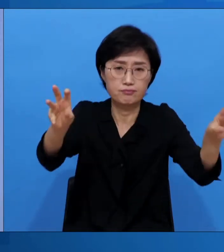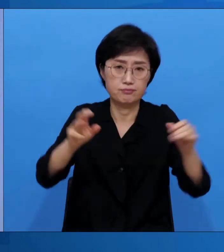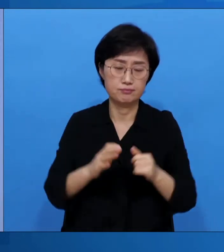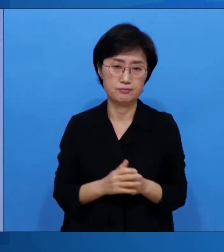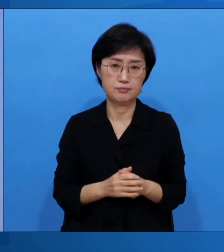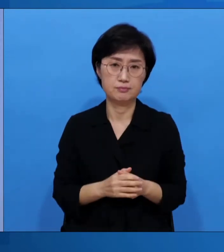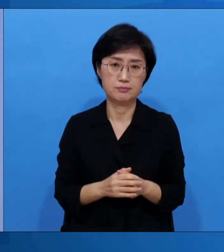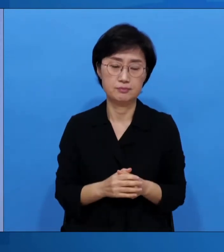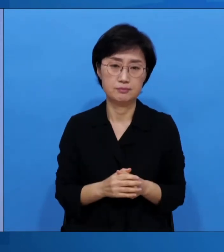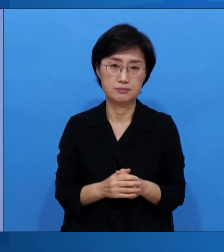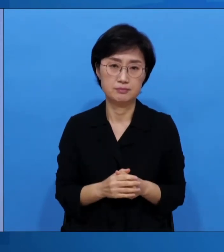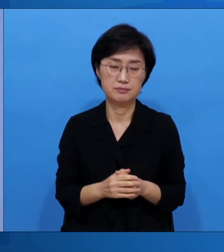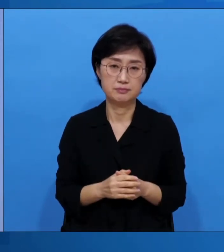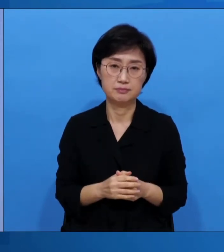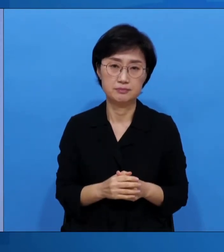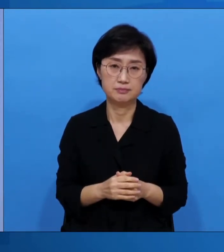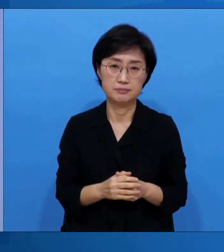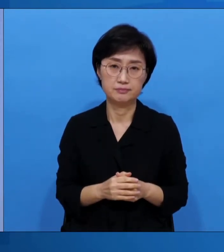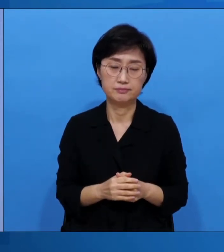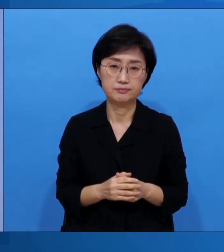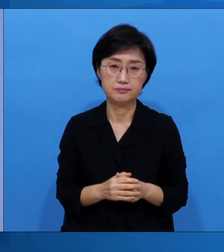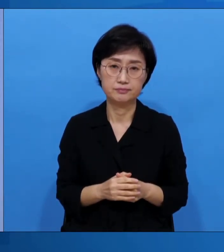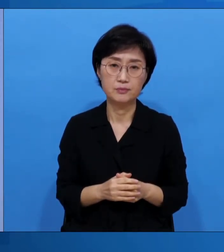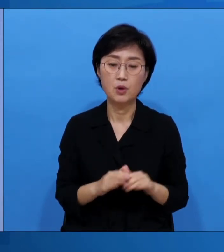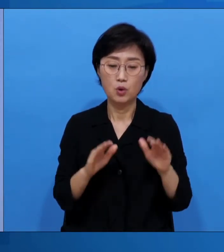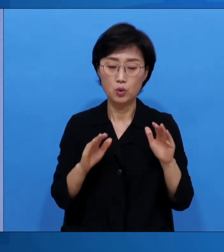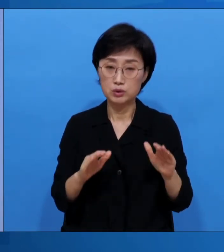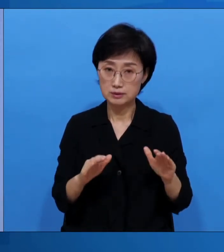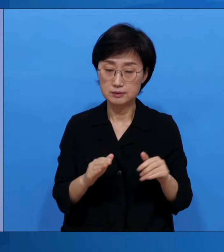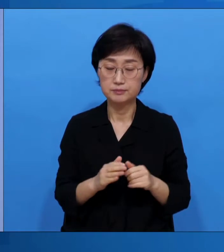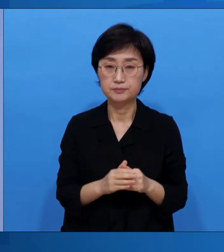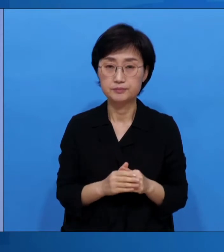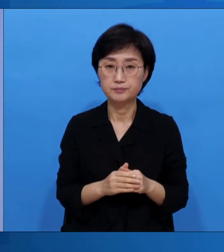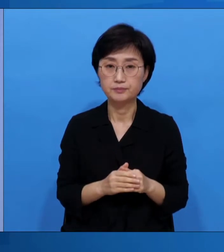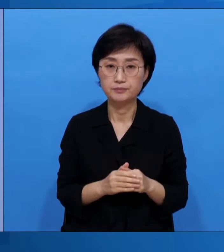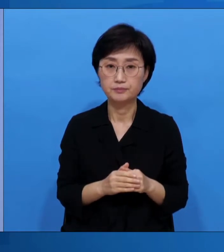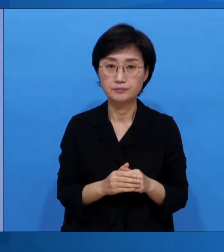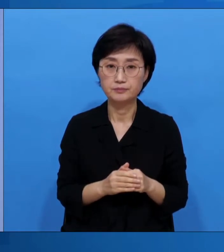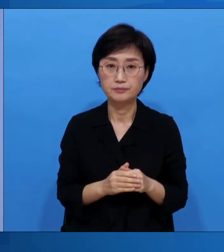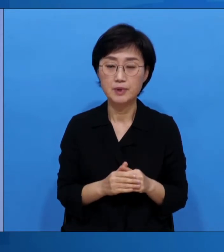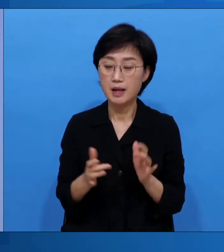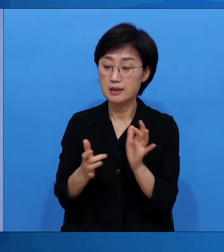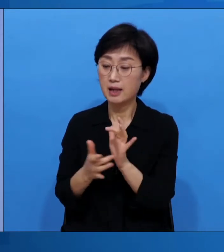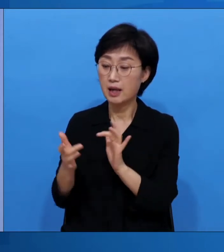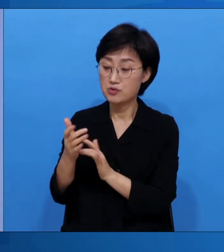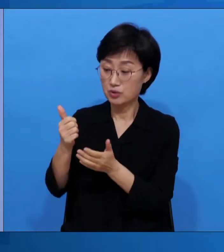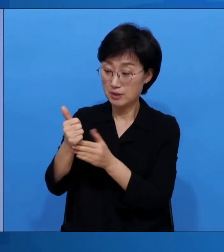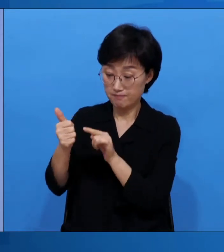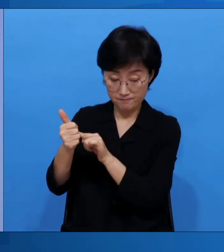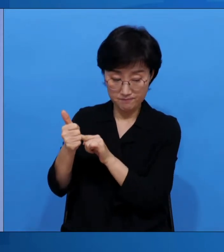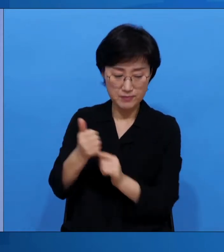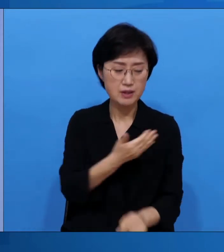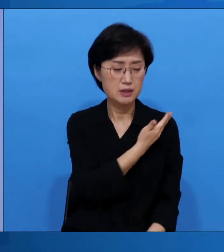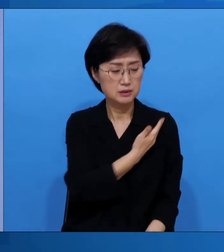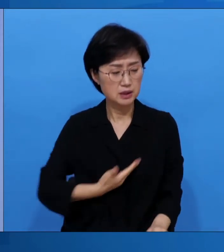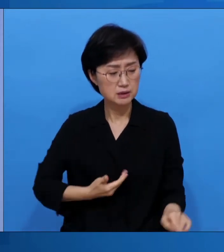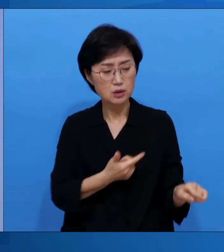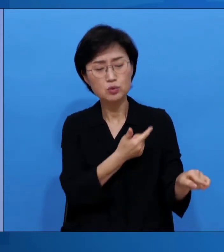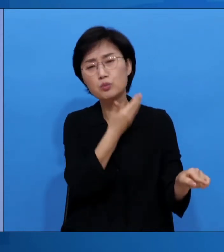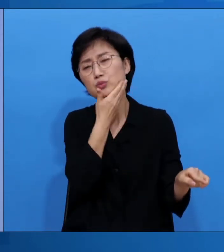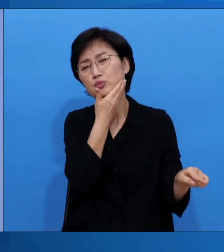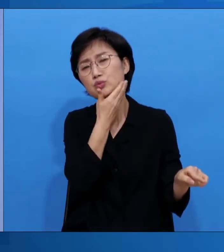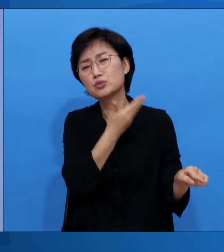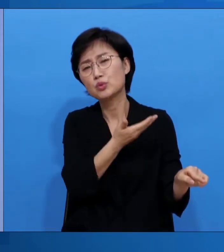237 nations. 그래서 너무 중요하기 때문에 사도들을 예수님이 부르셨어요. And so because this is so important, we see